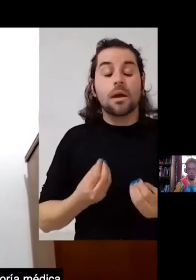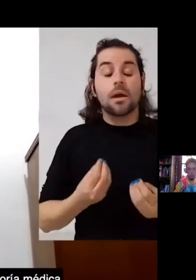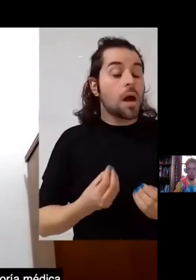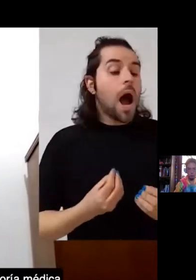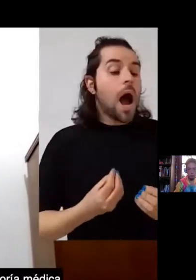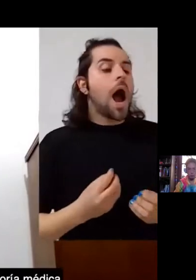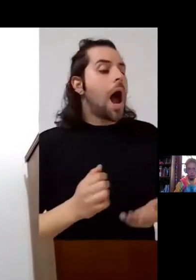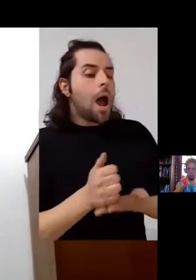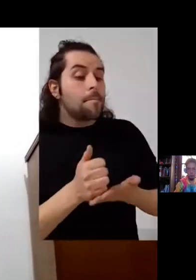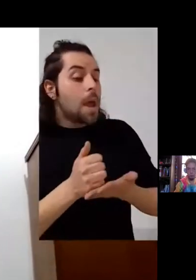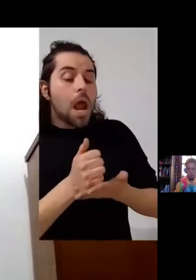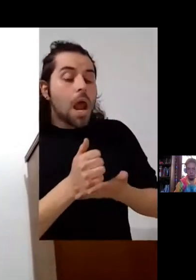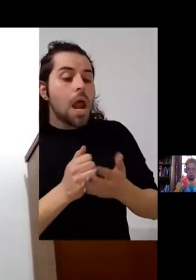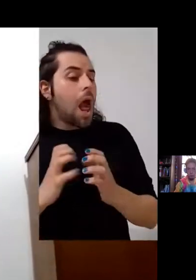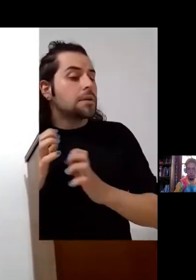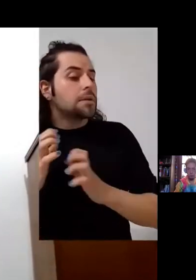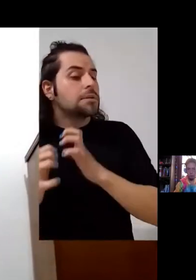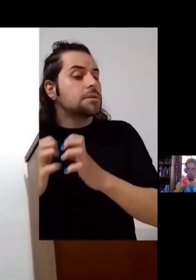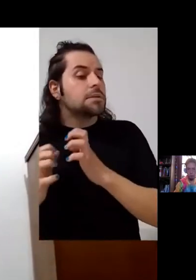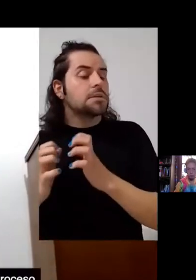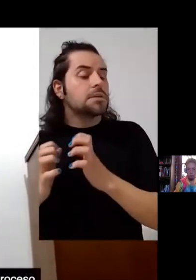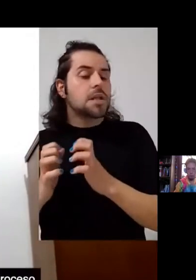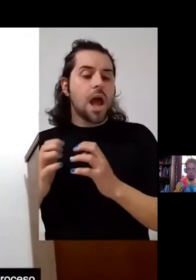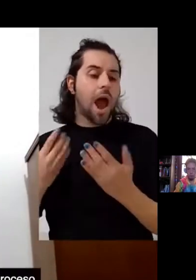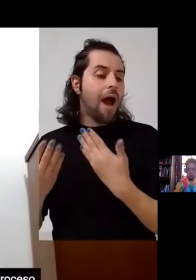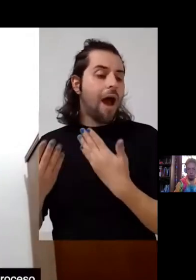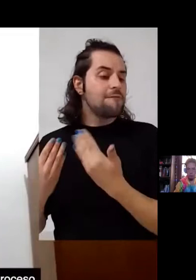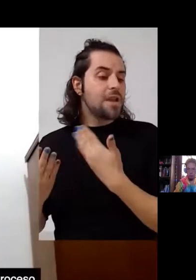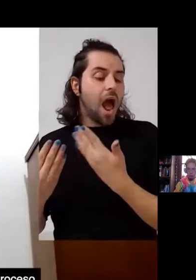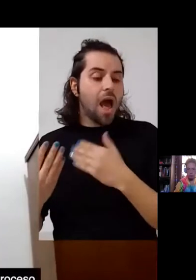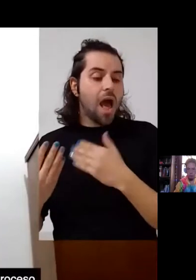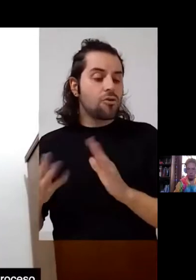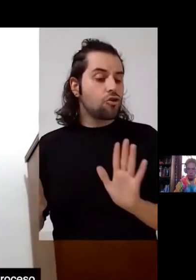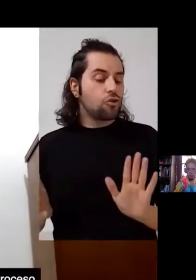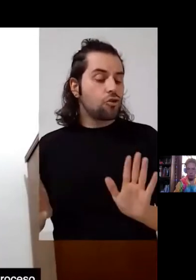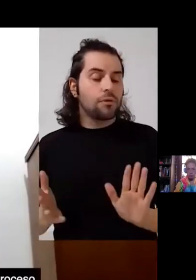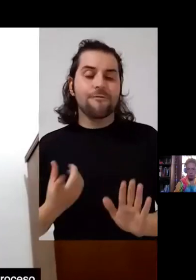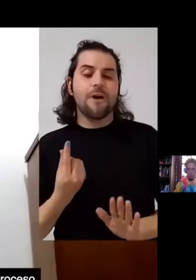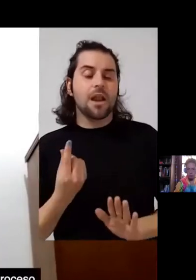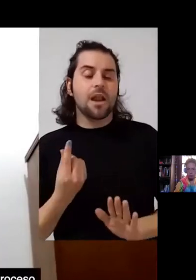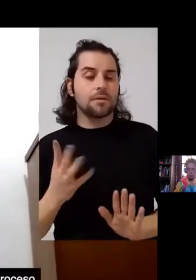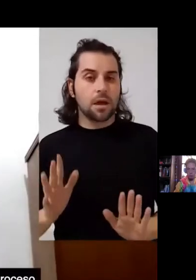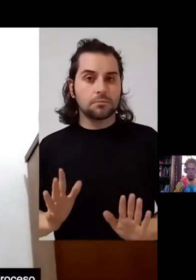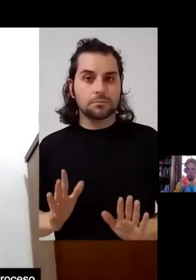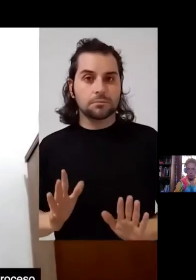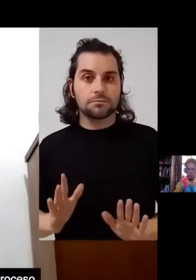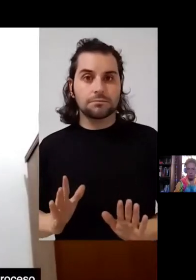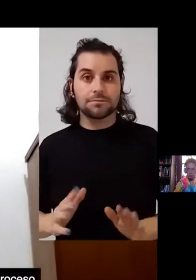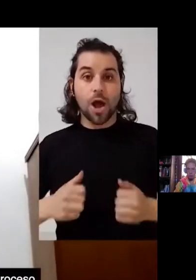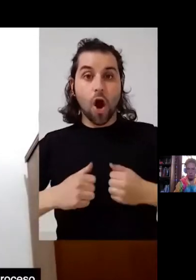a toujours été qu'il se trouve que la réponse se trouve en auditorie médical et qui est en processus. Le jour